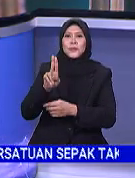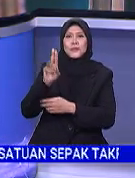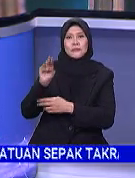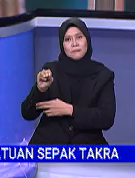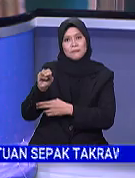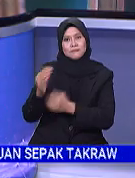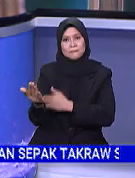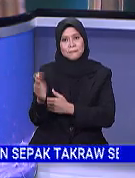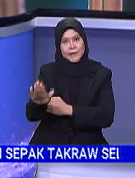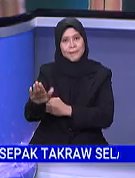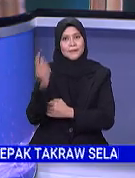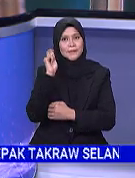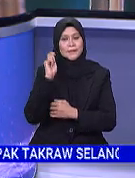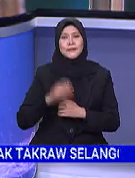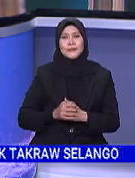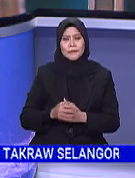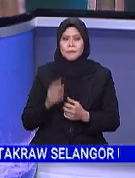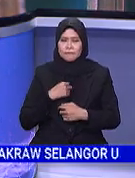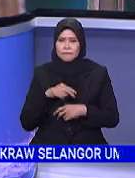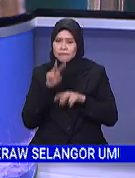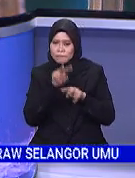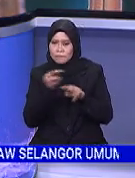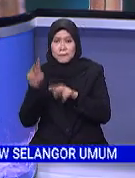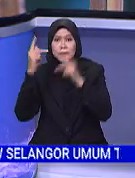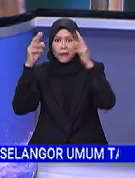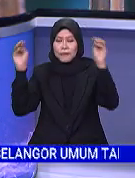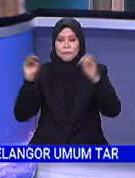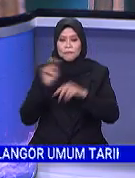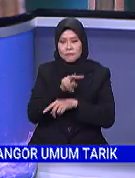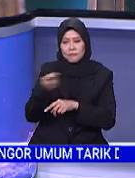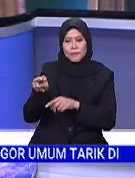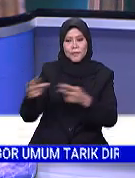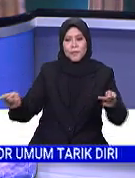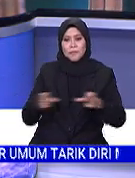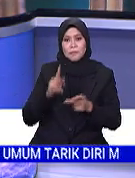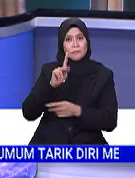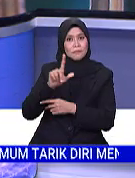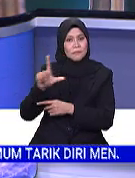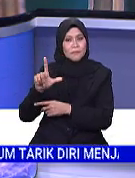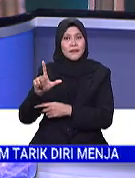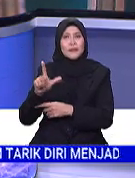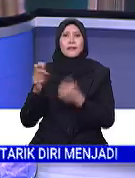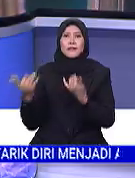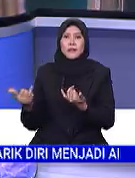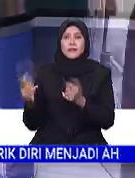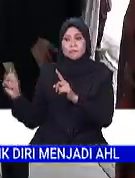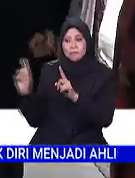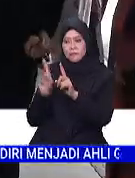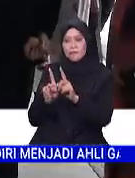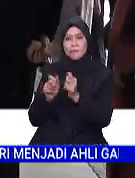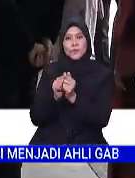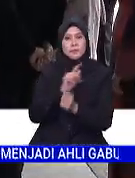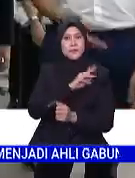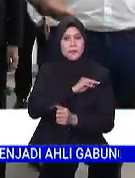petang tadi. Beliau melihat proses pemberian vaksin kepada penduduk yang berada di sekitar Lembah Klang. Turut sama dalam lawatan tersebut,